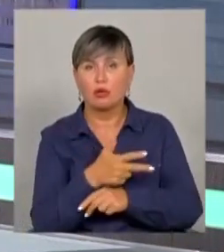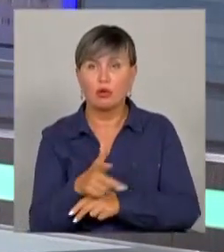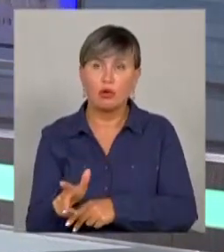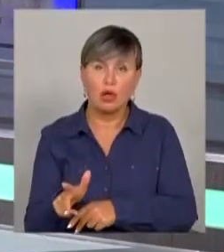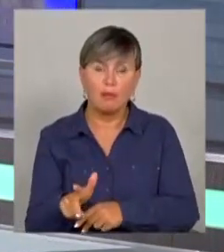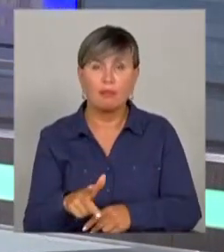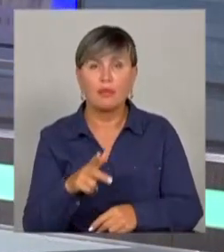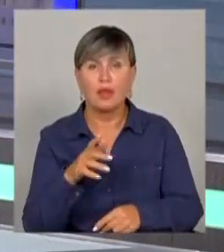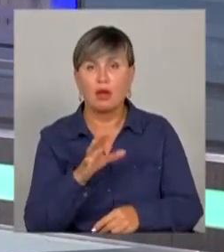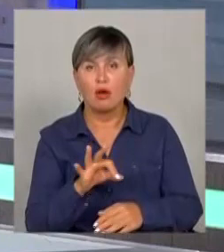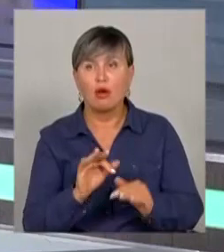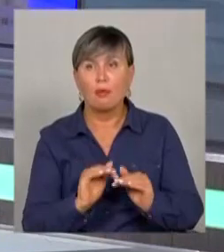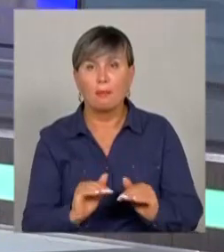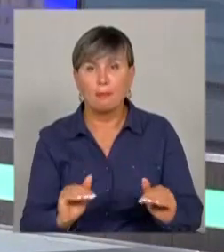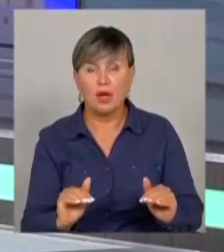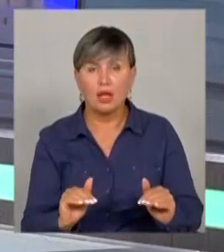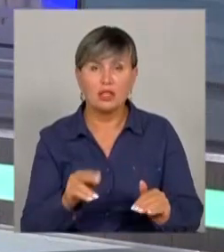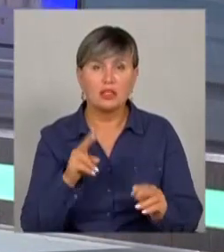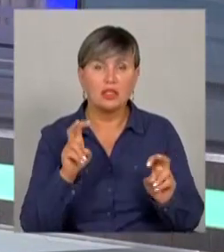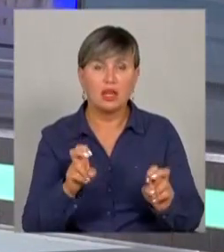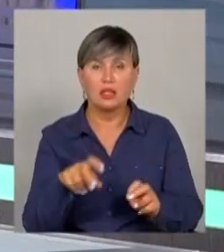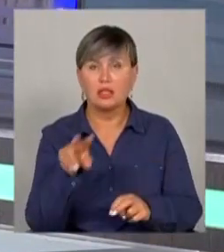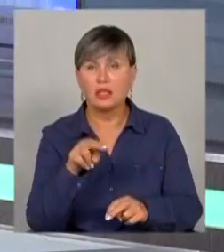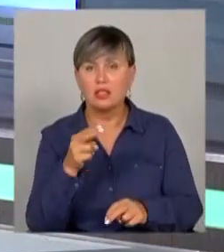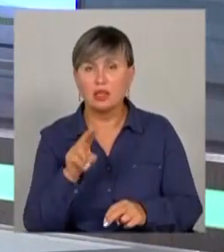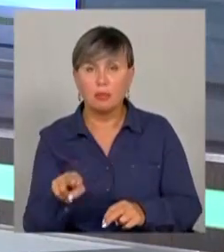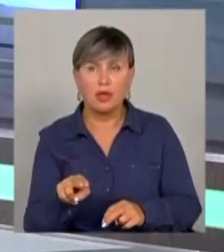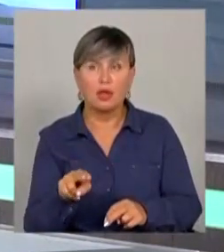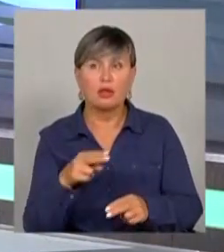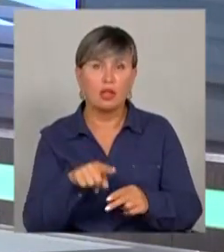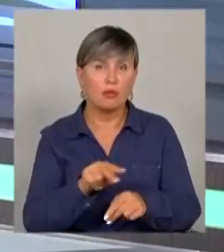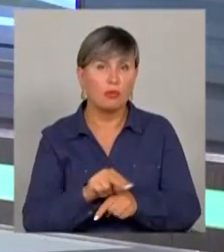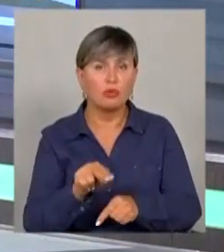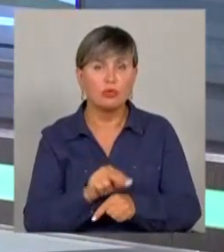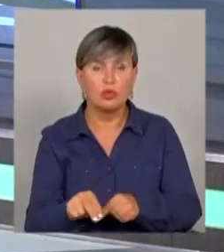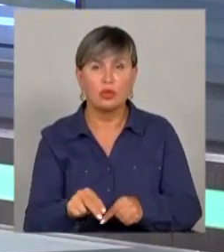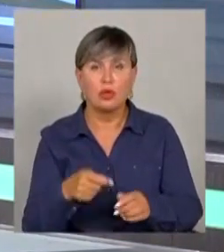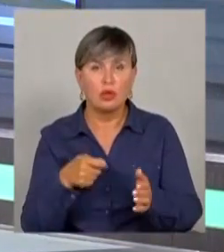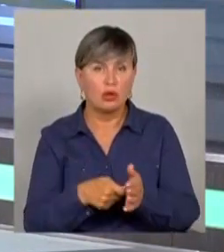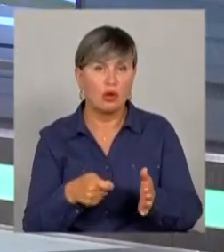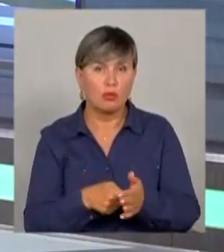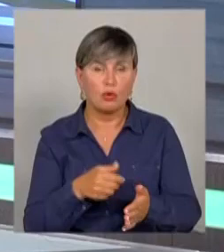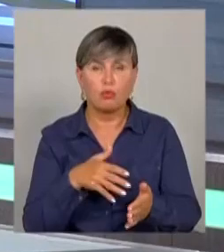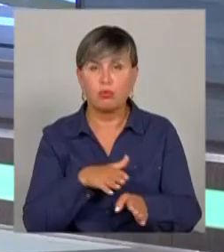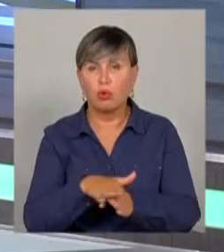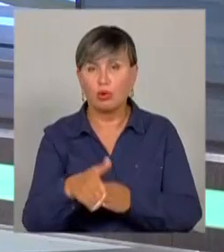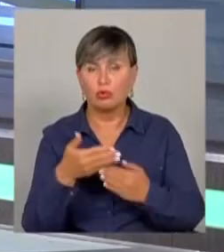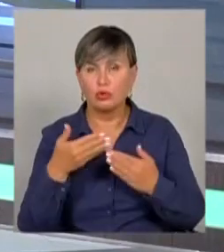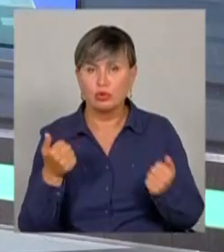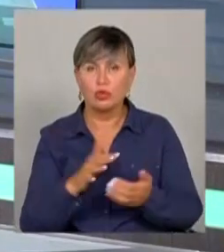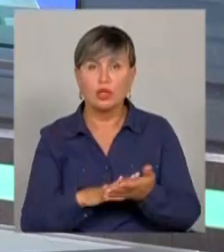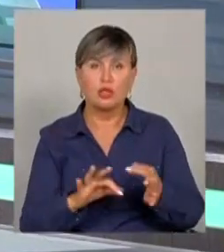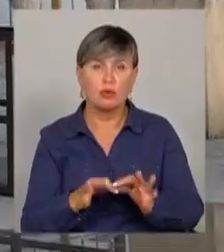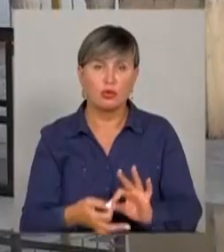видеонаблюдения, а маленьких постояльцев с диагнозами ДЦП и аутизм, которые там обучались, не докармливали. Аделя Жаркенова продолжит тему.